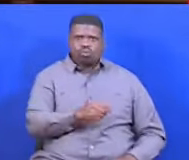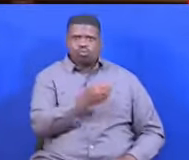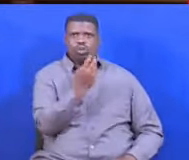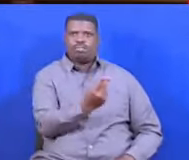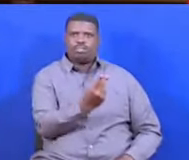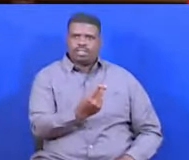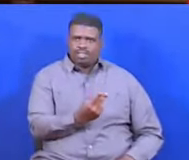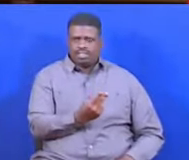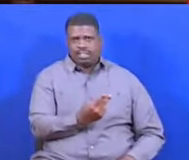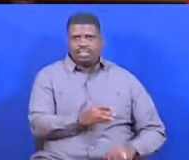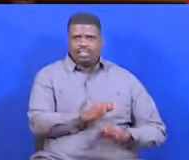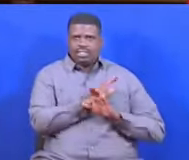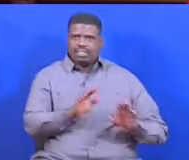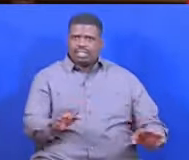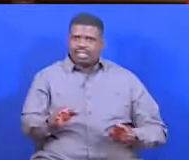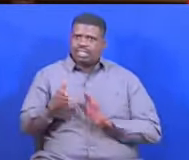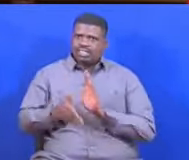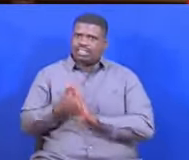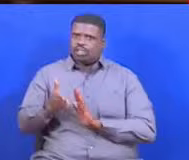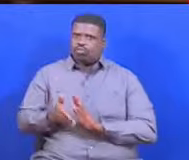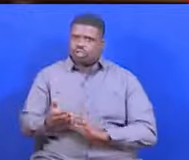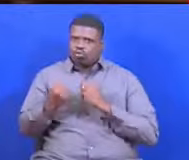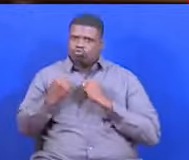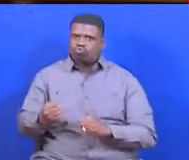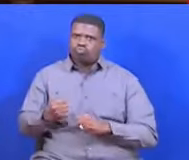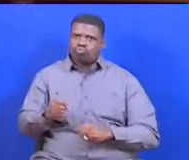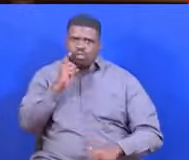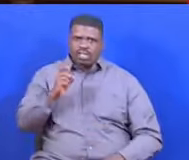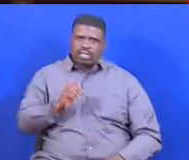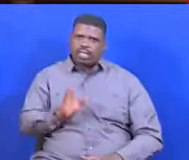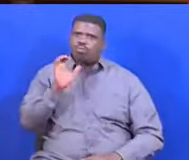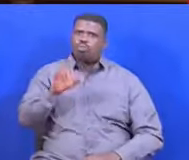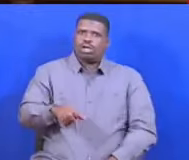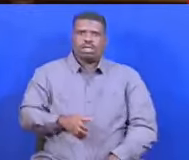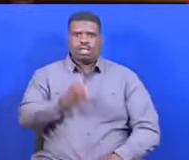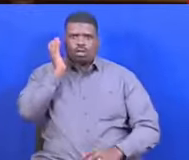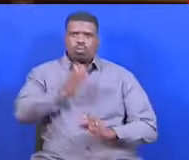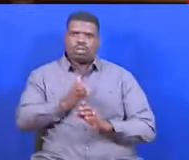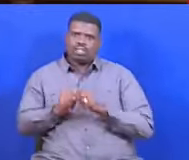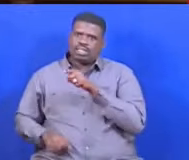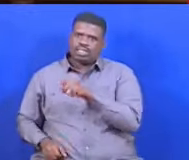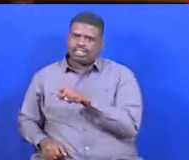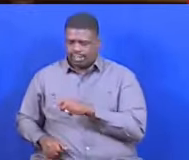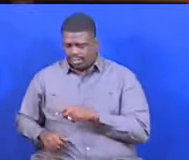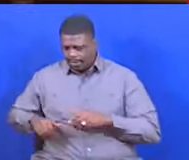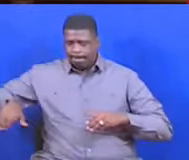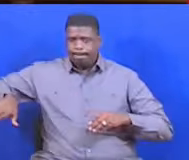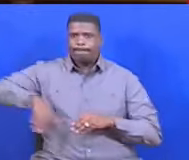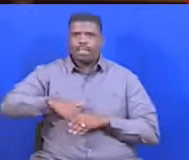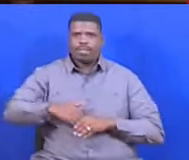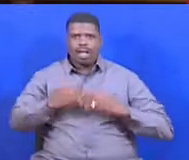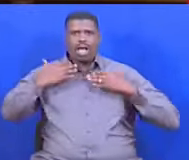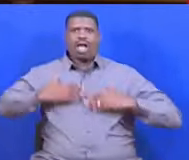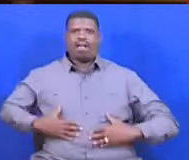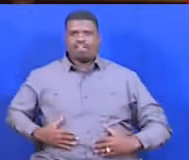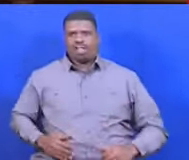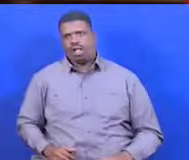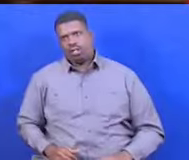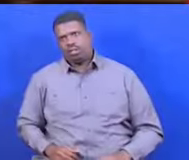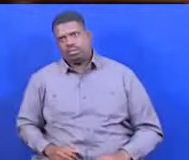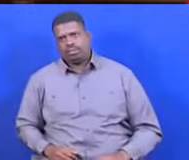₺2,000,000,000. Kwa hiyo tayari unakuwa na chanzo cha kudumu cha kila mwaka kwa ajili ya hii bima ya afya. Kwa